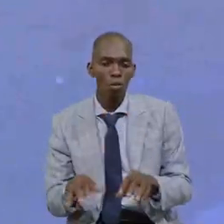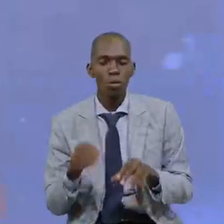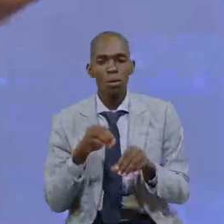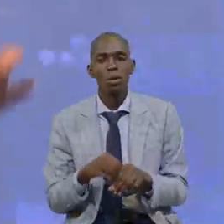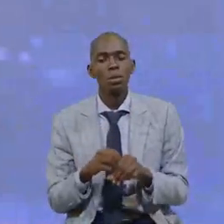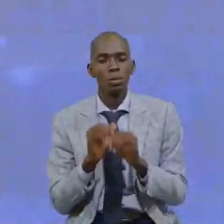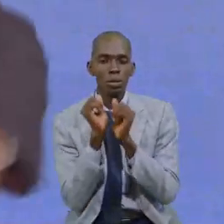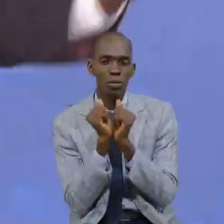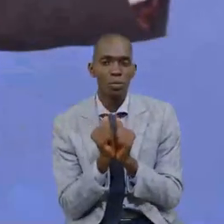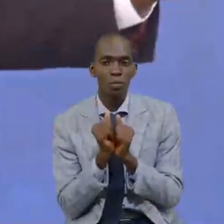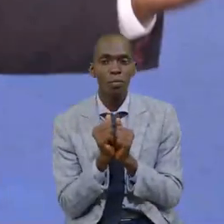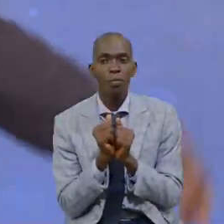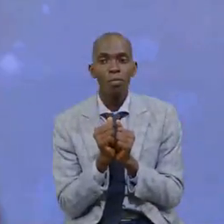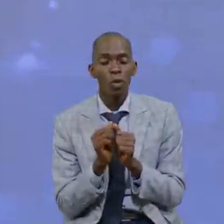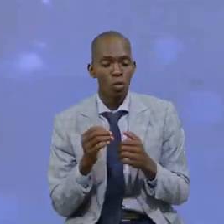en captivité.